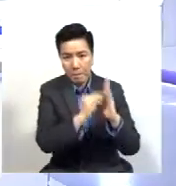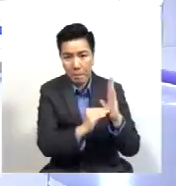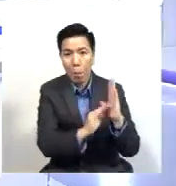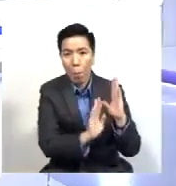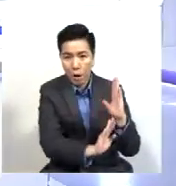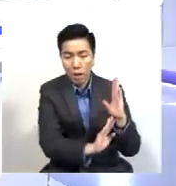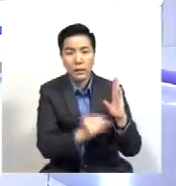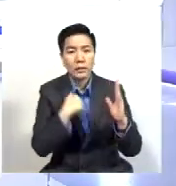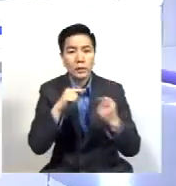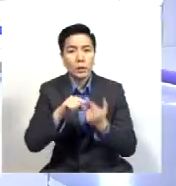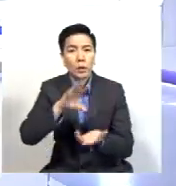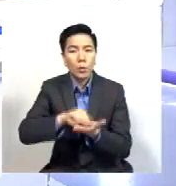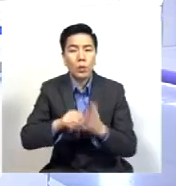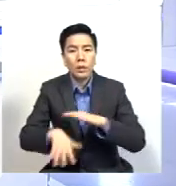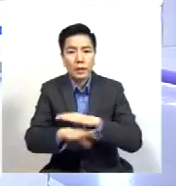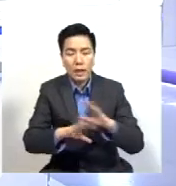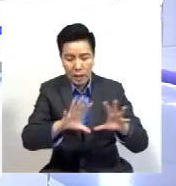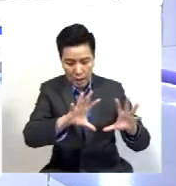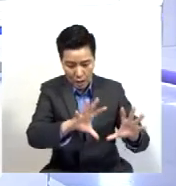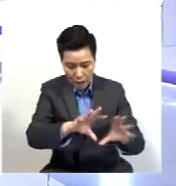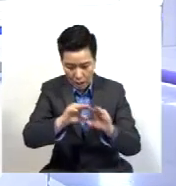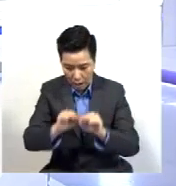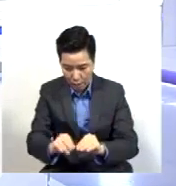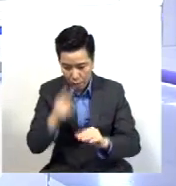ากนั้นก็จะต้องนำข้อมูลพยานหลักฐานทั้งหมดมาพิ